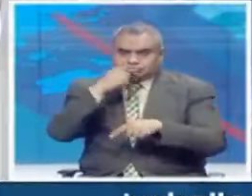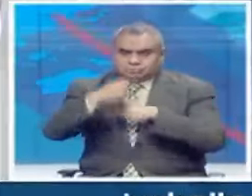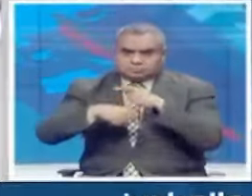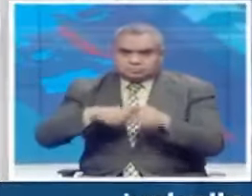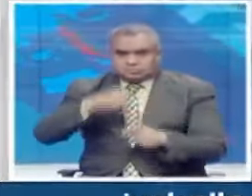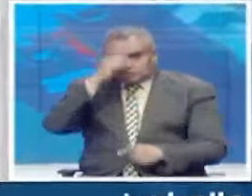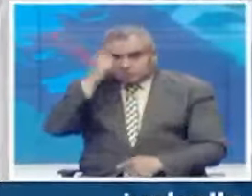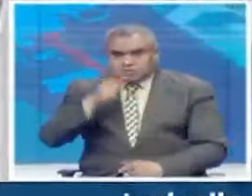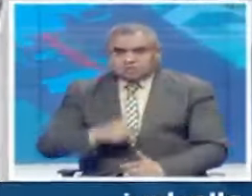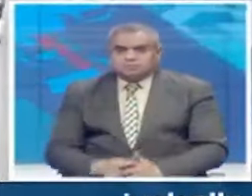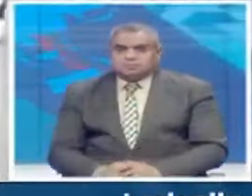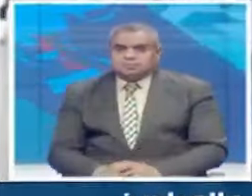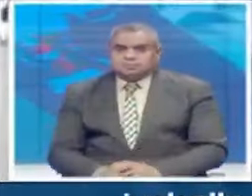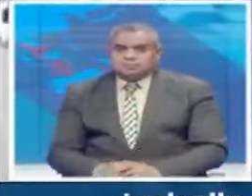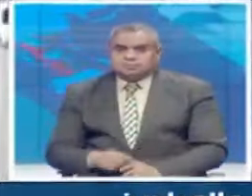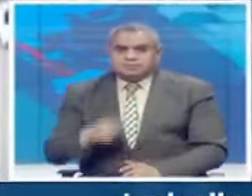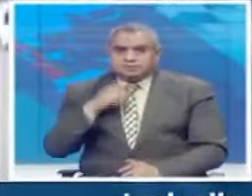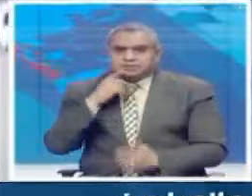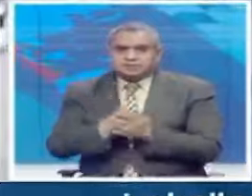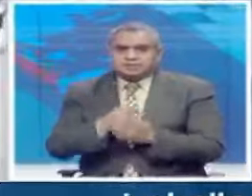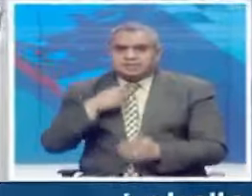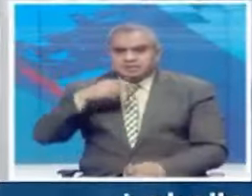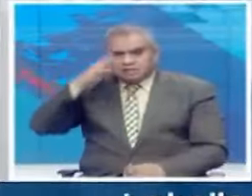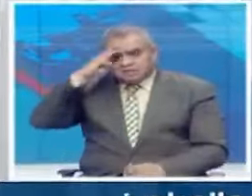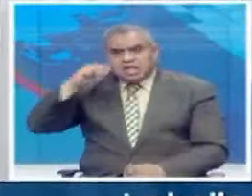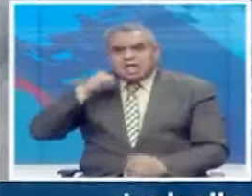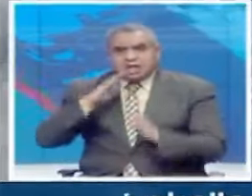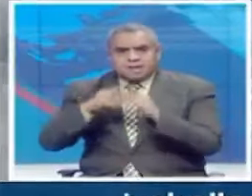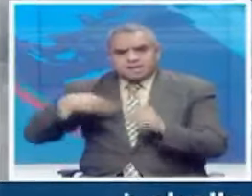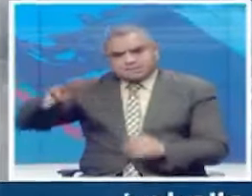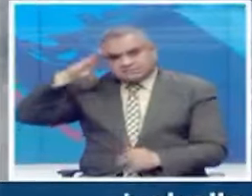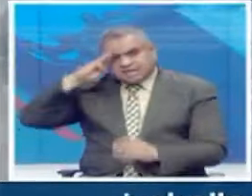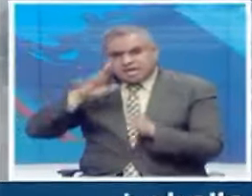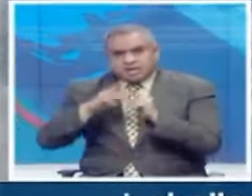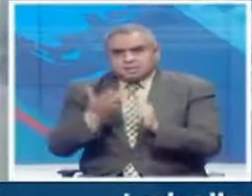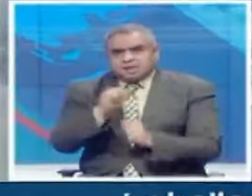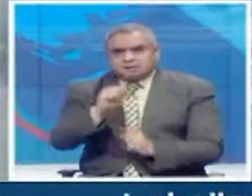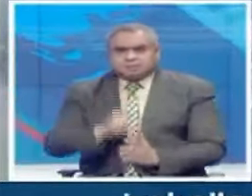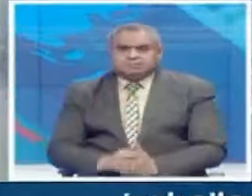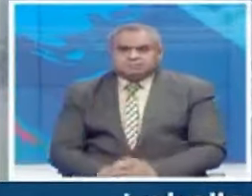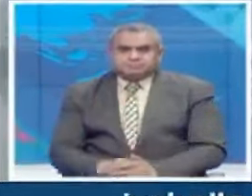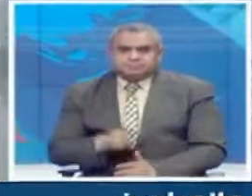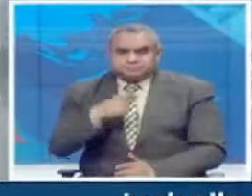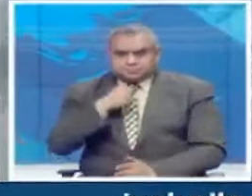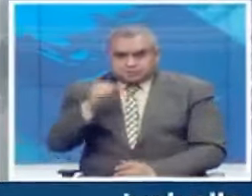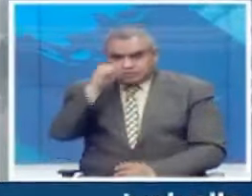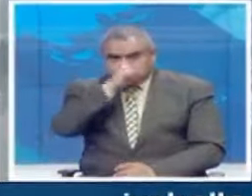الله. تحيا مصر، تحيا مصر، تحيا مصر.